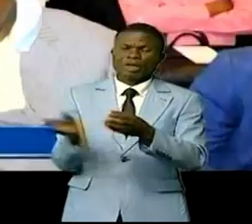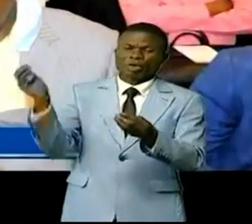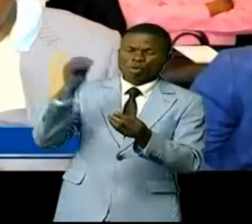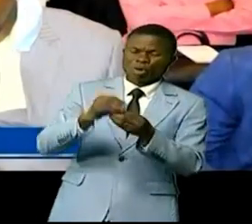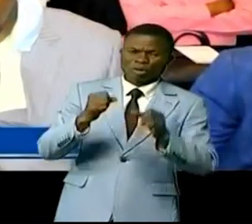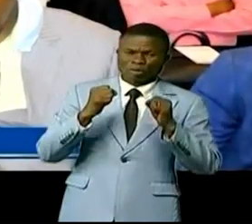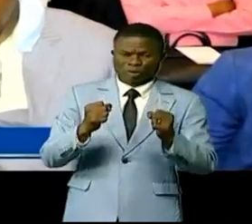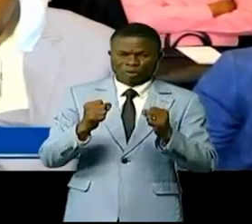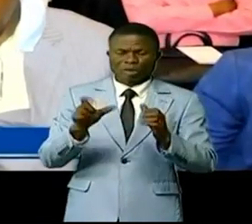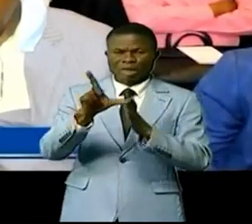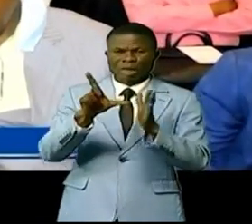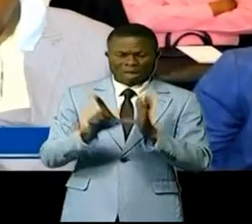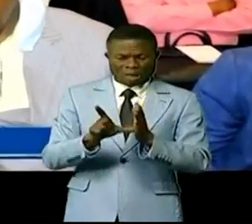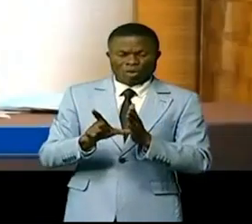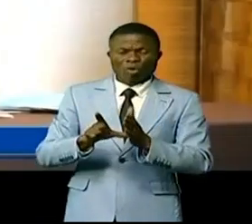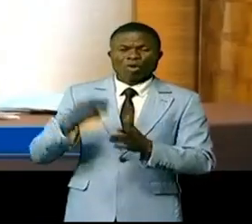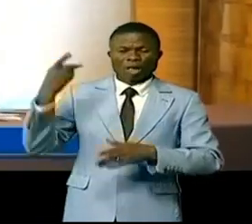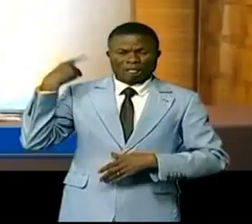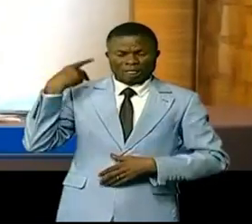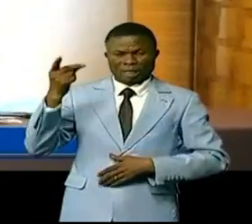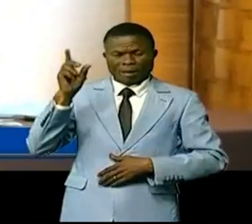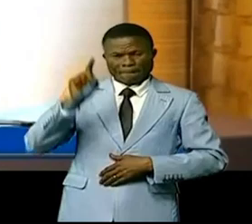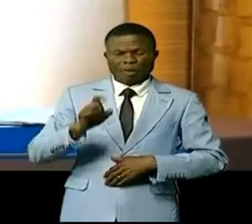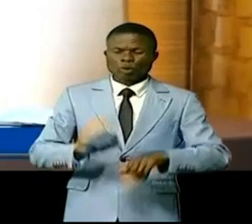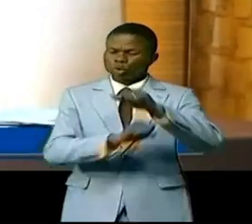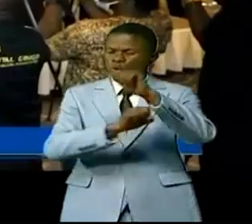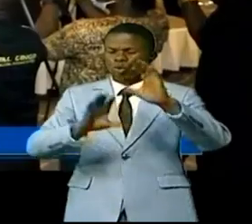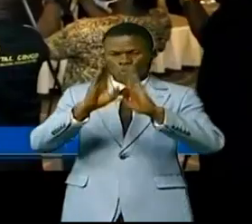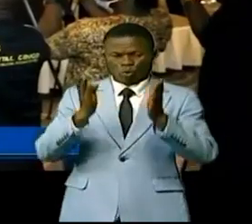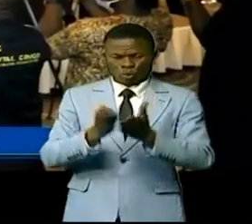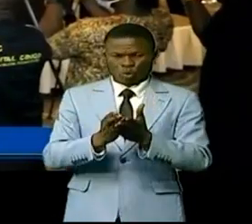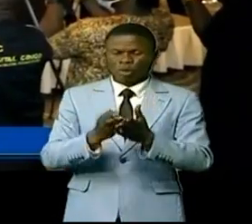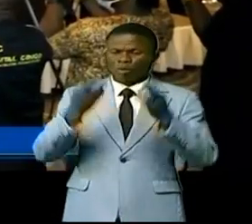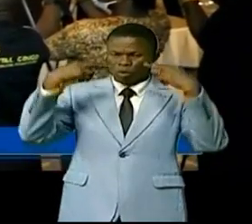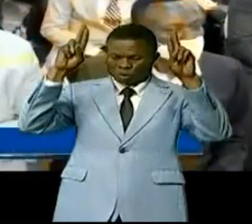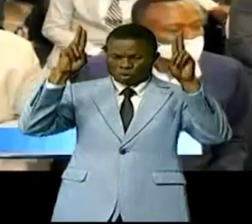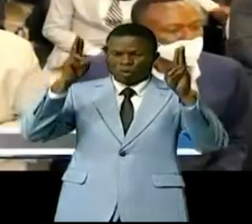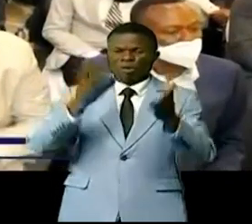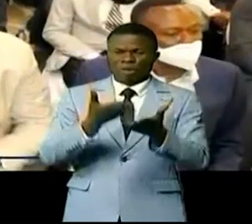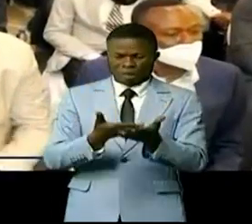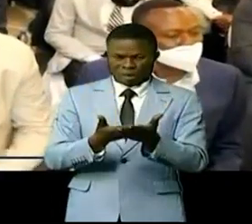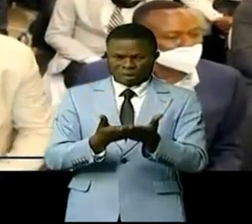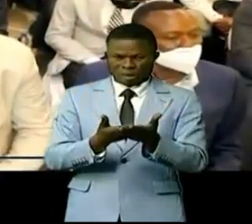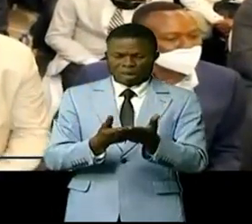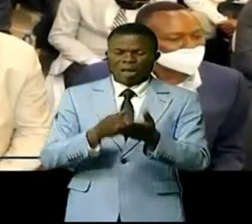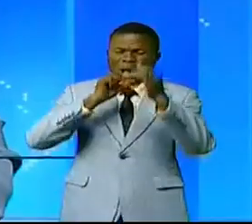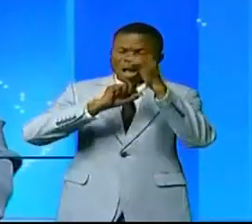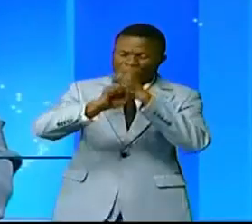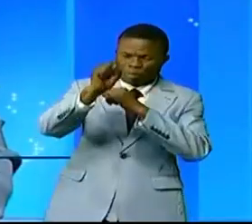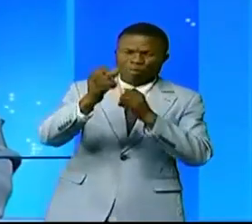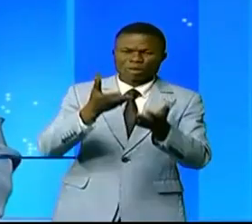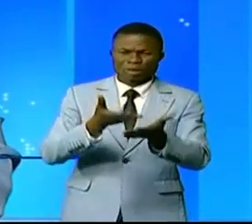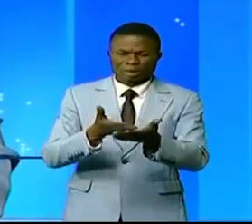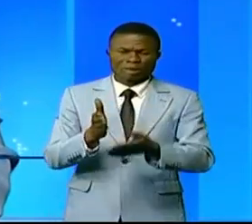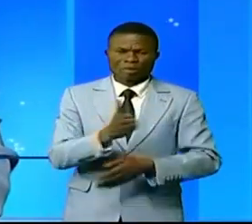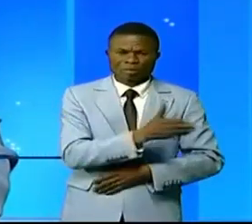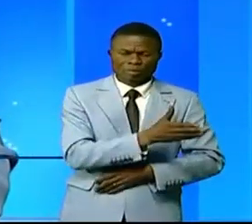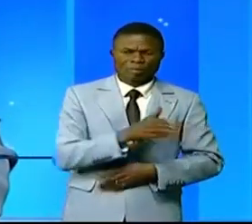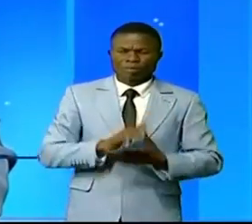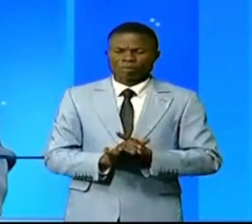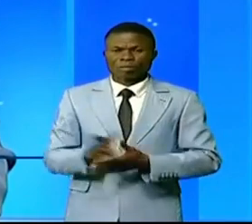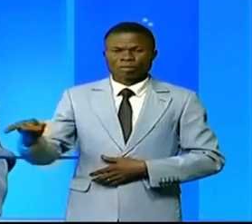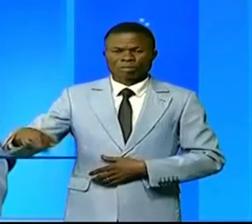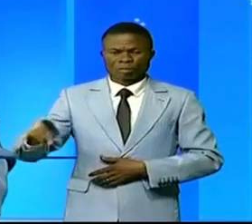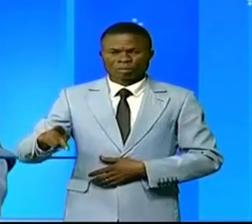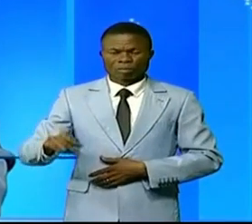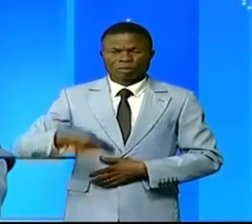Ainsi, la loi Tchani a besoin du soutien de tous pour son adoption et sa promulgation. Direction la province